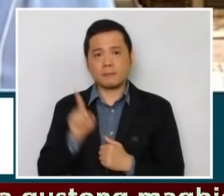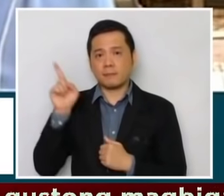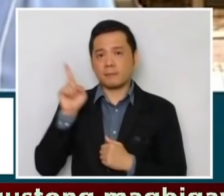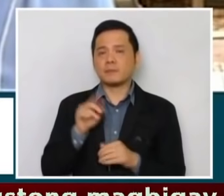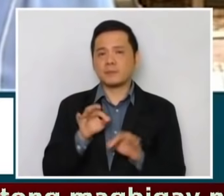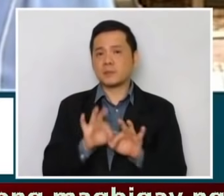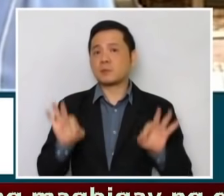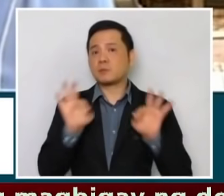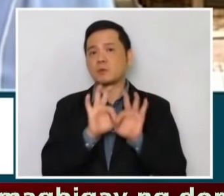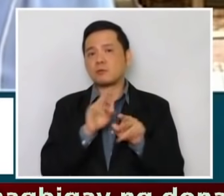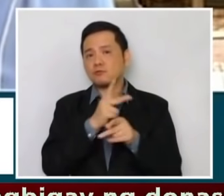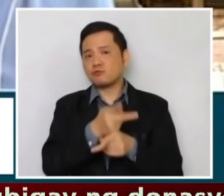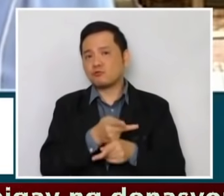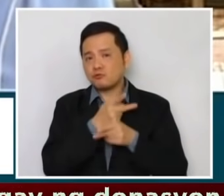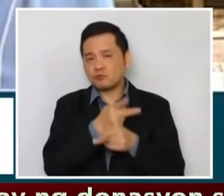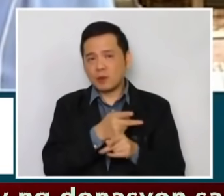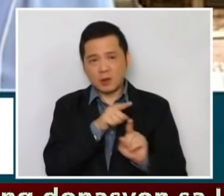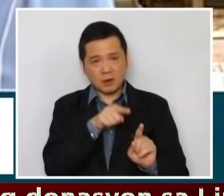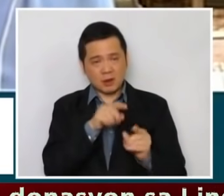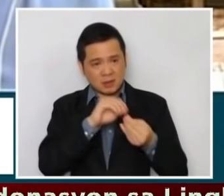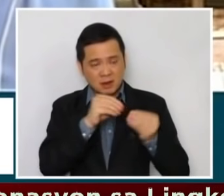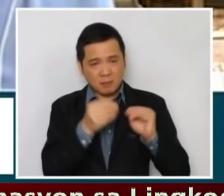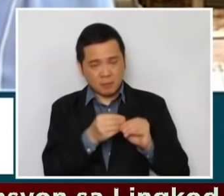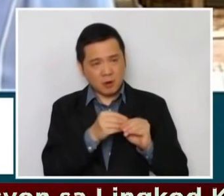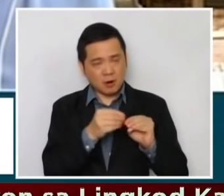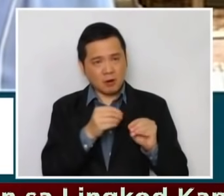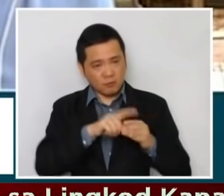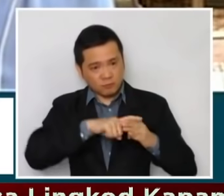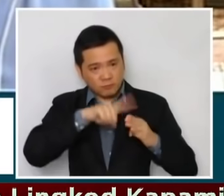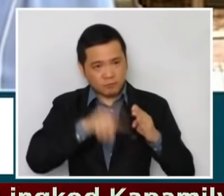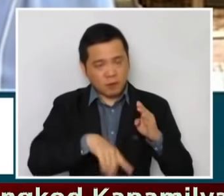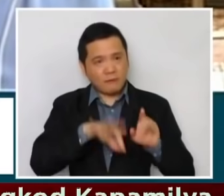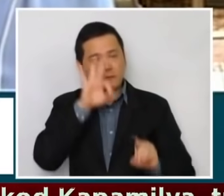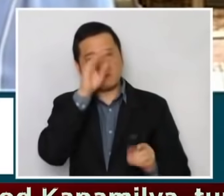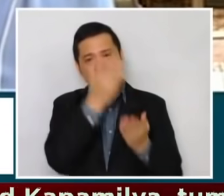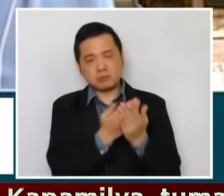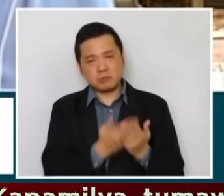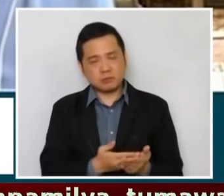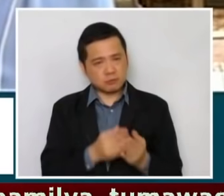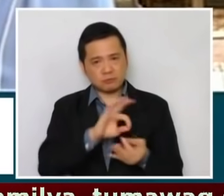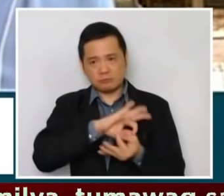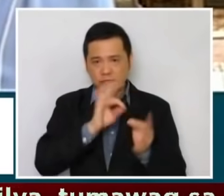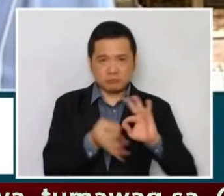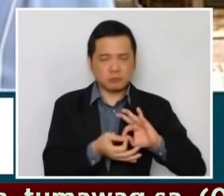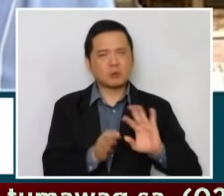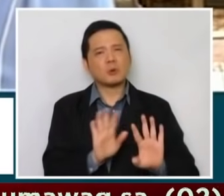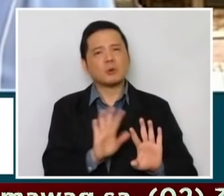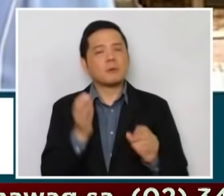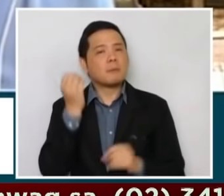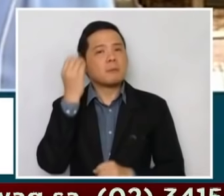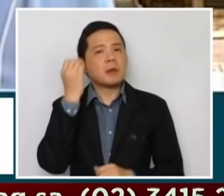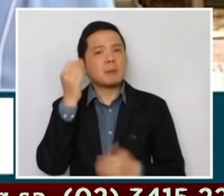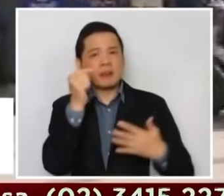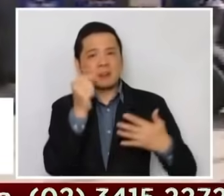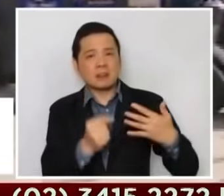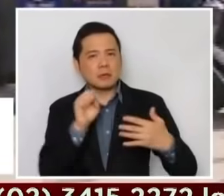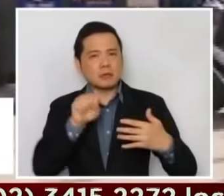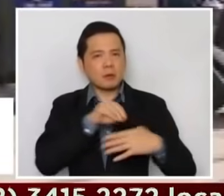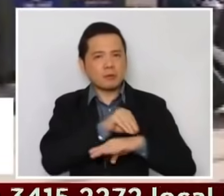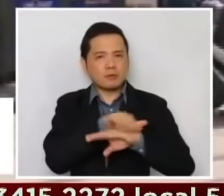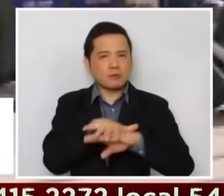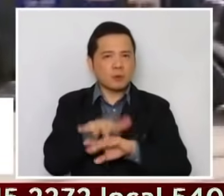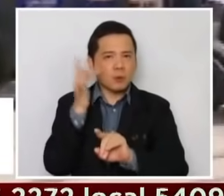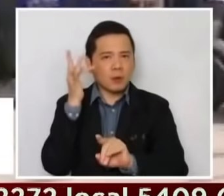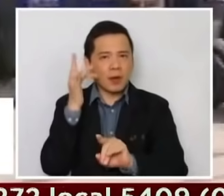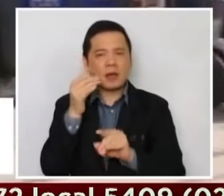interpretation tayo sa mga datos na lumalabas dahil marami pong factors na maaaring makapag-apekto kung bakit bumababa ang mga